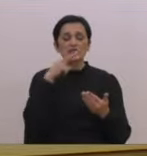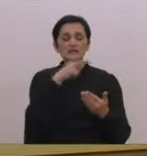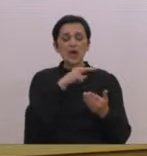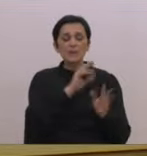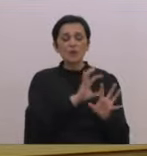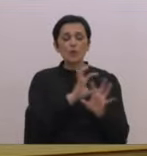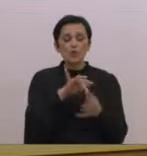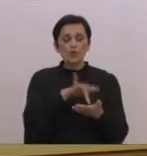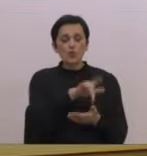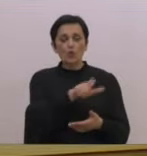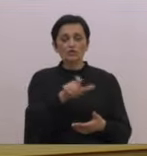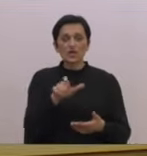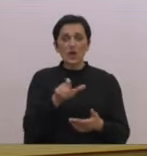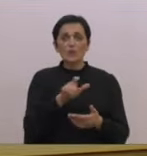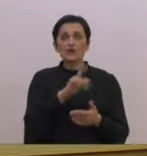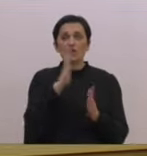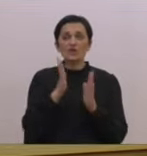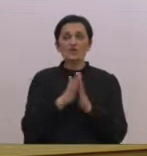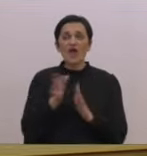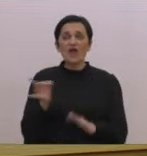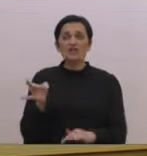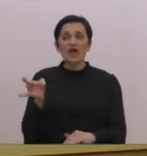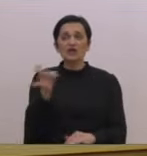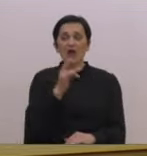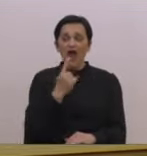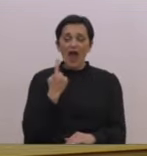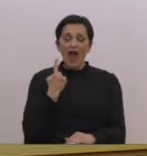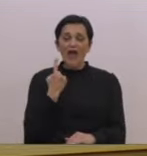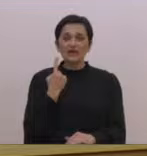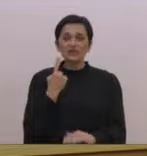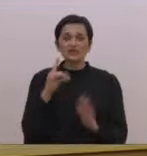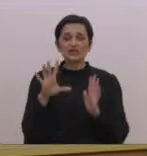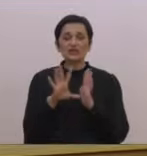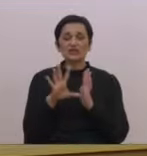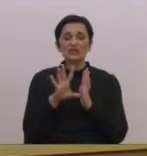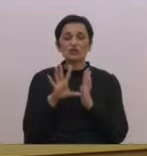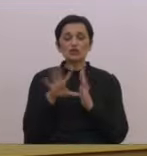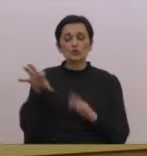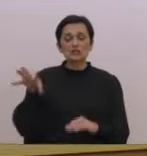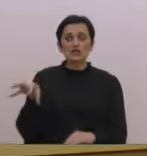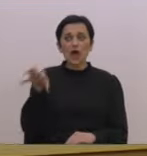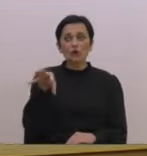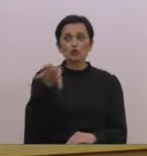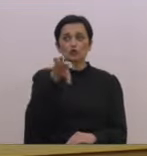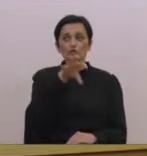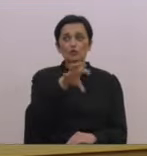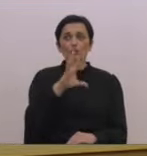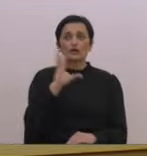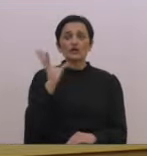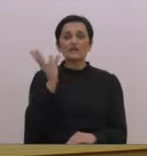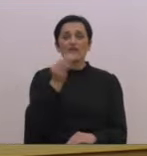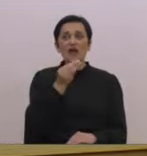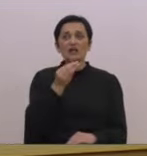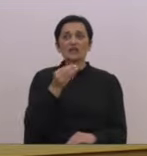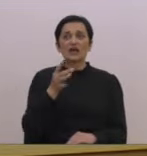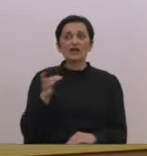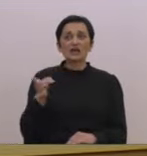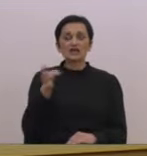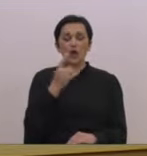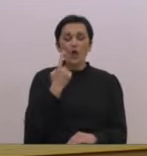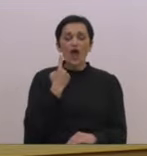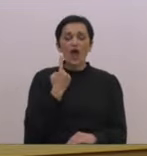qopistvis. Qvela regionshi irti mainz hidroelektrosadguri. Ყველა რაიონში ერთი